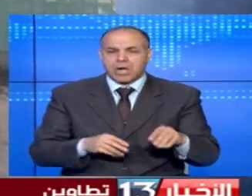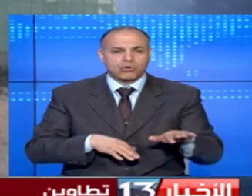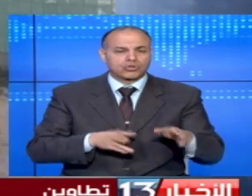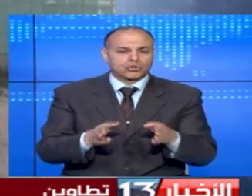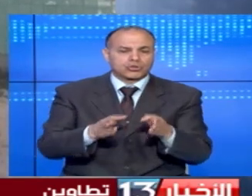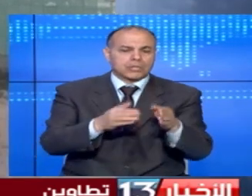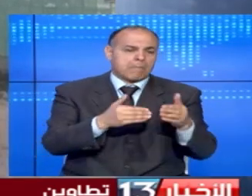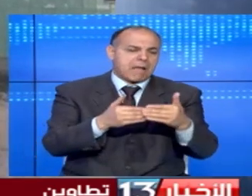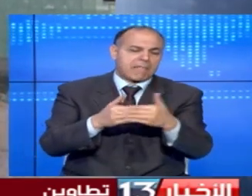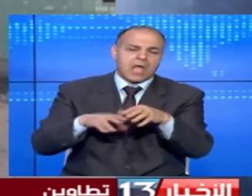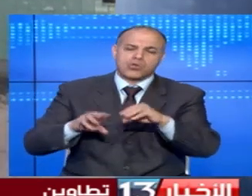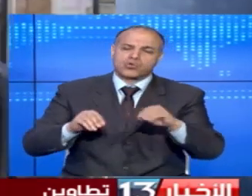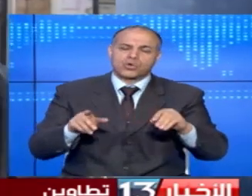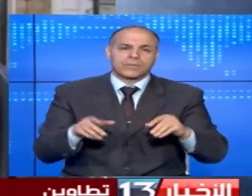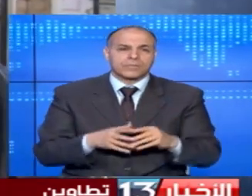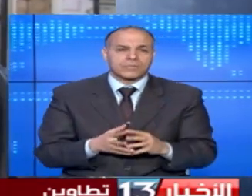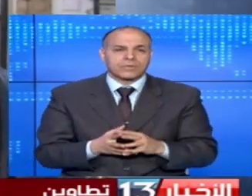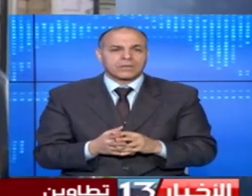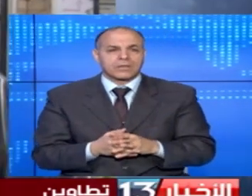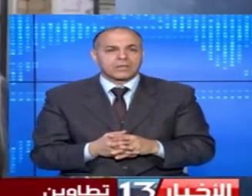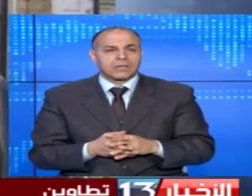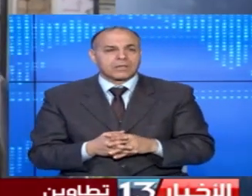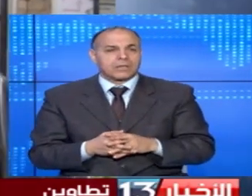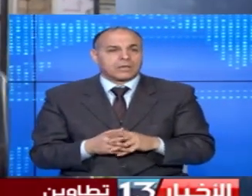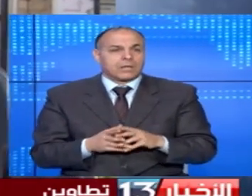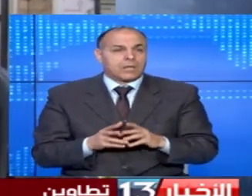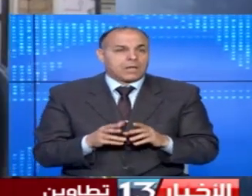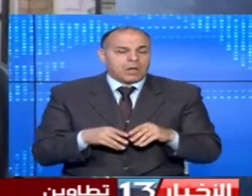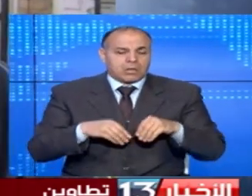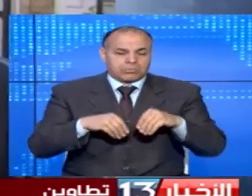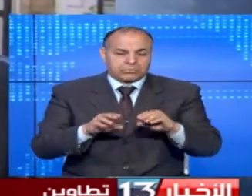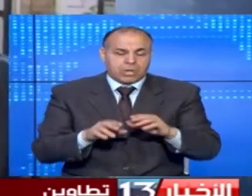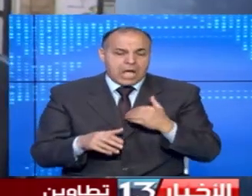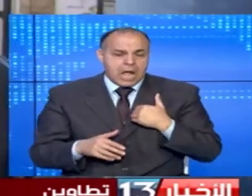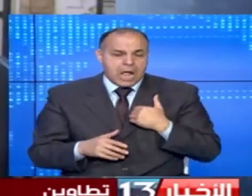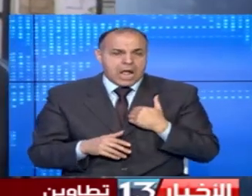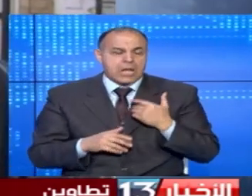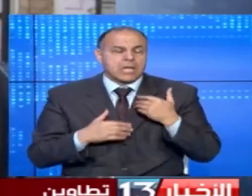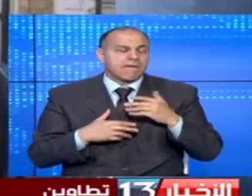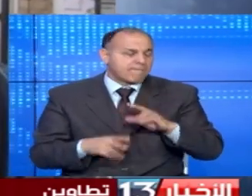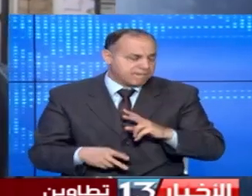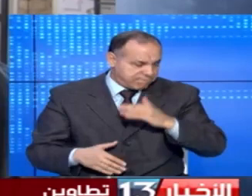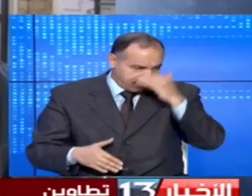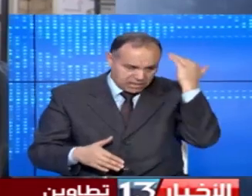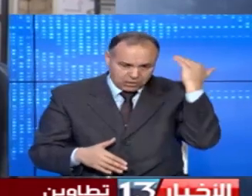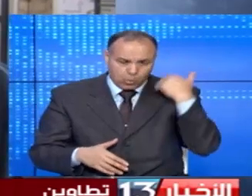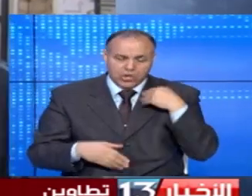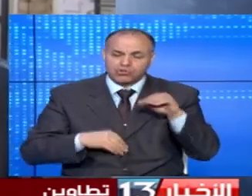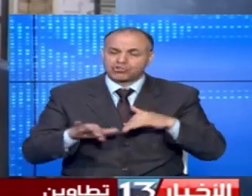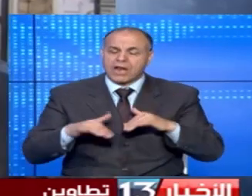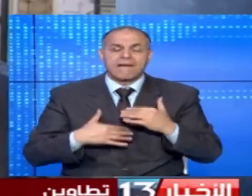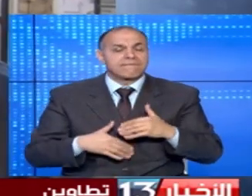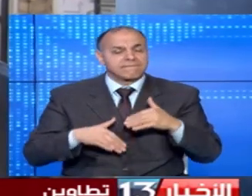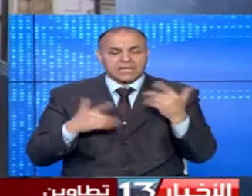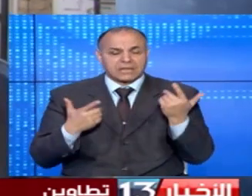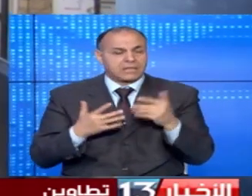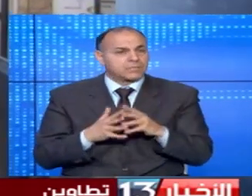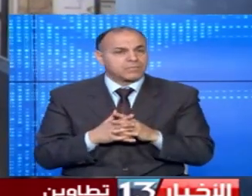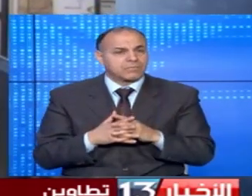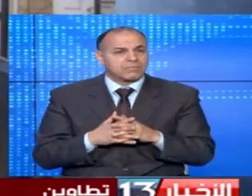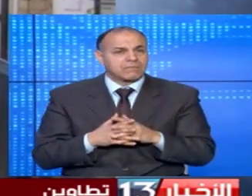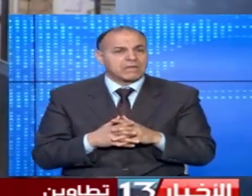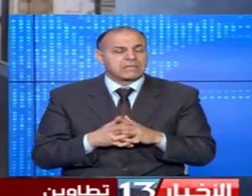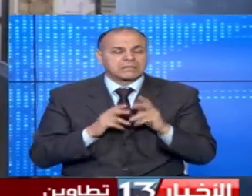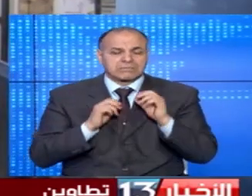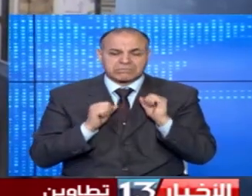المحاذيه للسوق عجلون ابناء قانون سبل باخر ان احنا حتى من الخدمه الشارع خلينا من اضطرابات